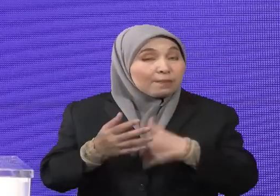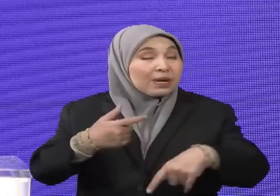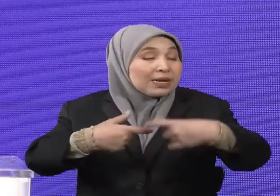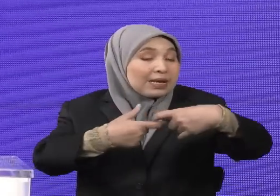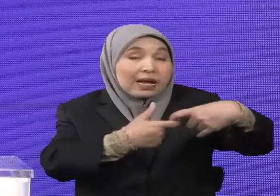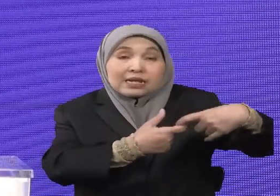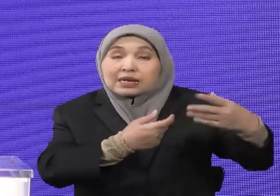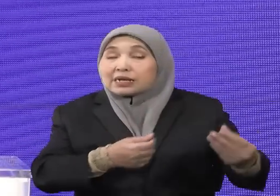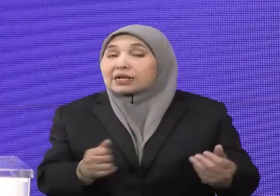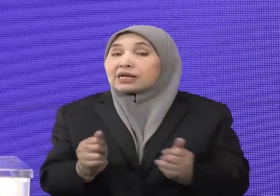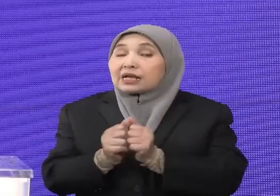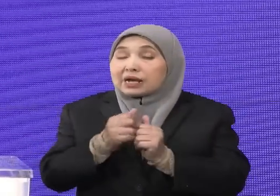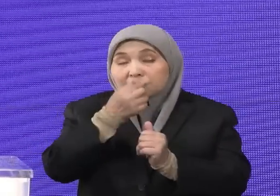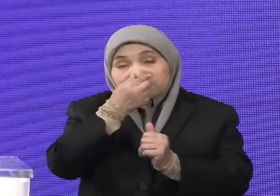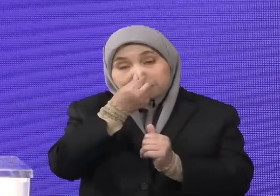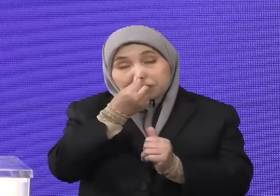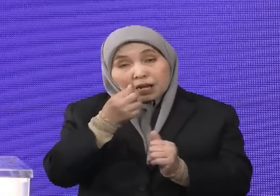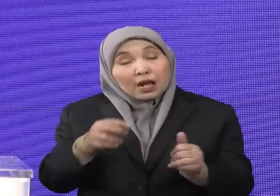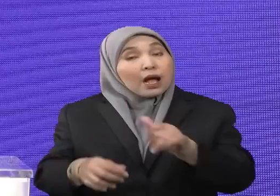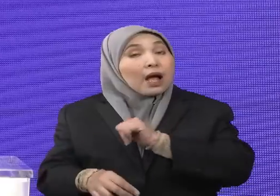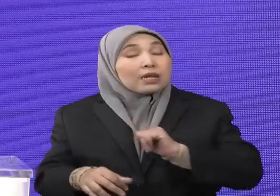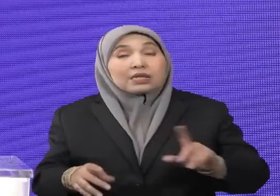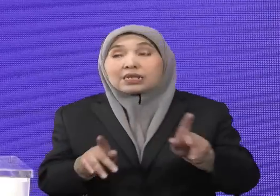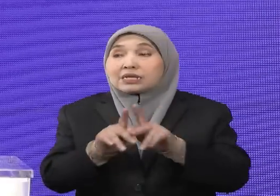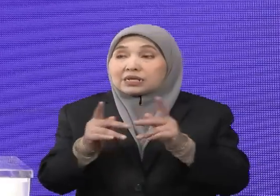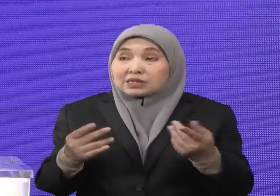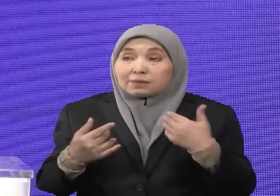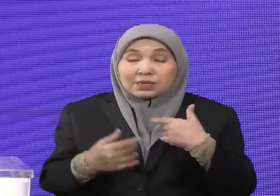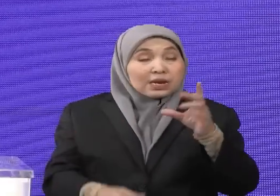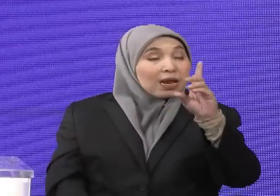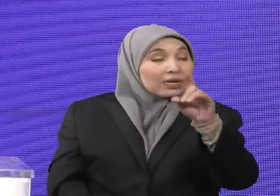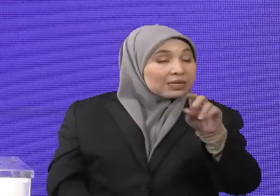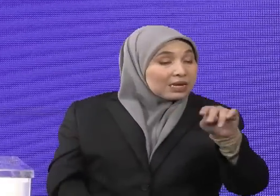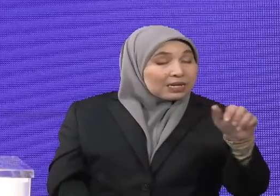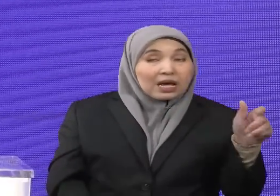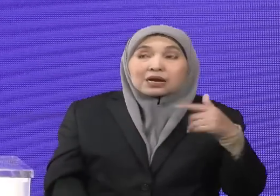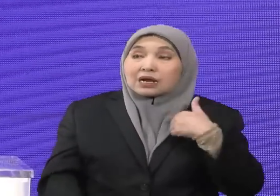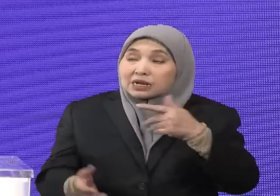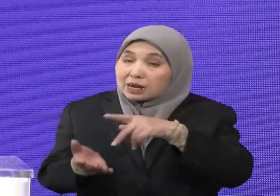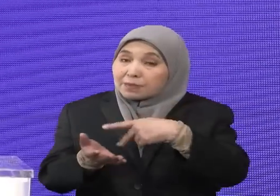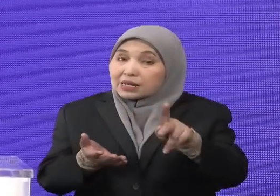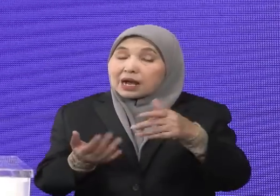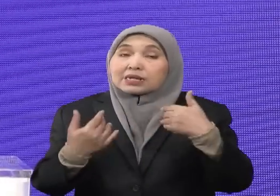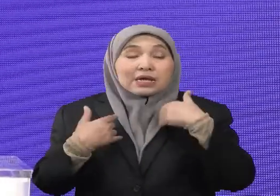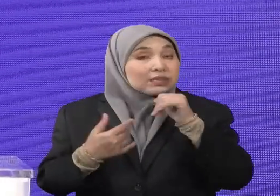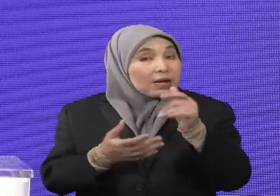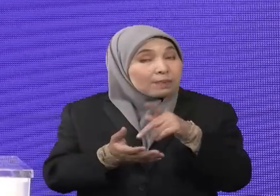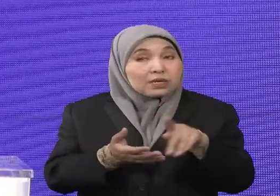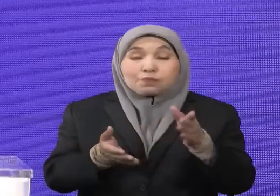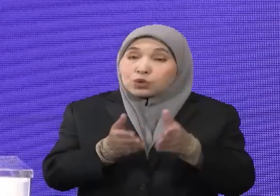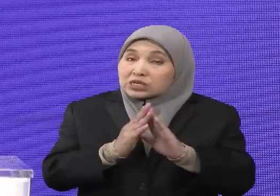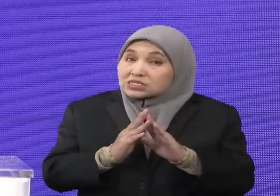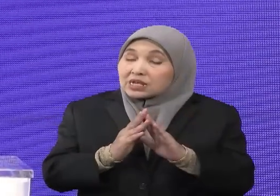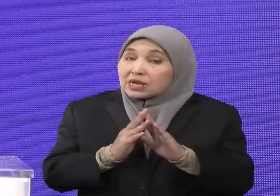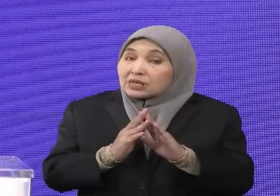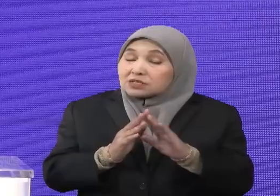berkait dengan ahli kitab adalah dinarnya di situ ada yang bayar hadiah yang tak bayar mungkin saya tidak minta dulu